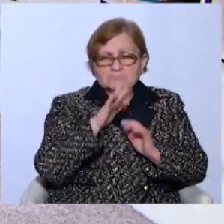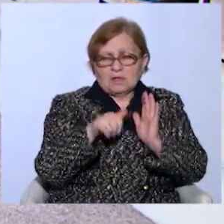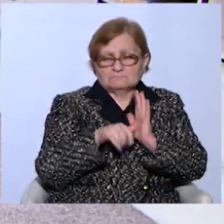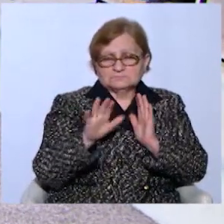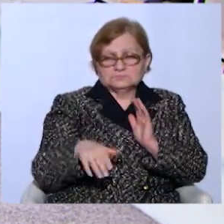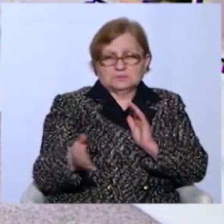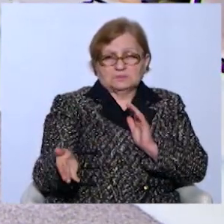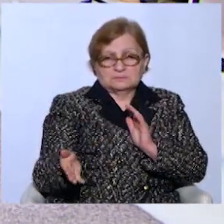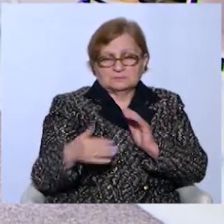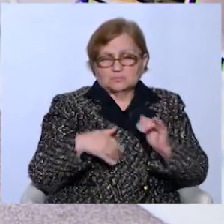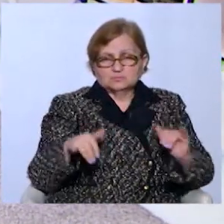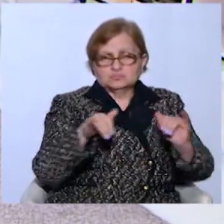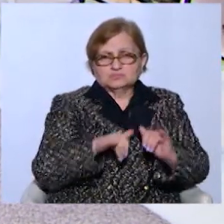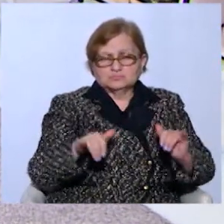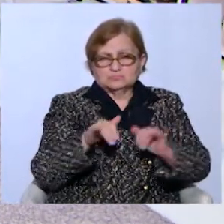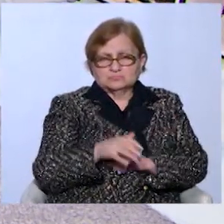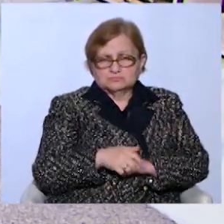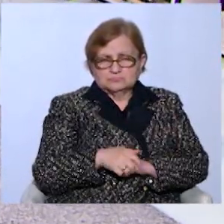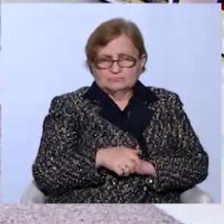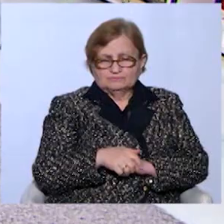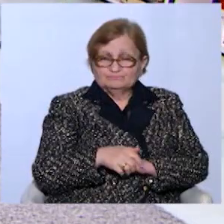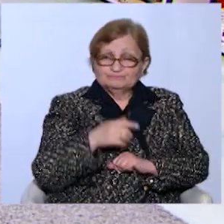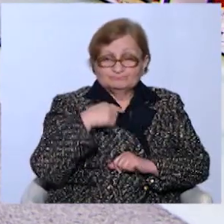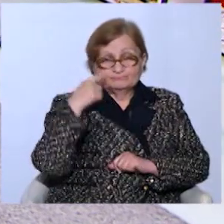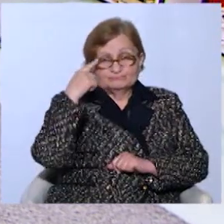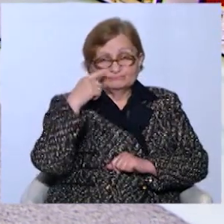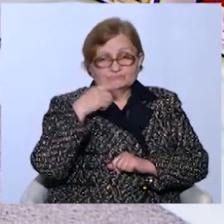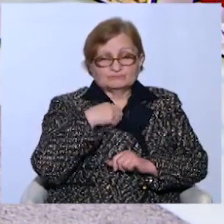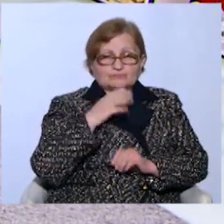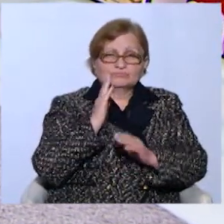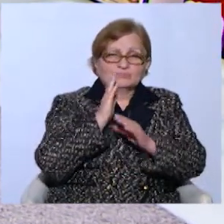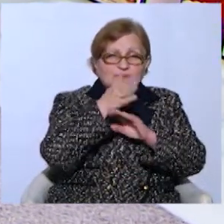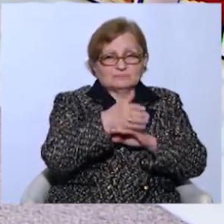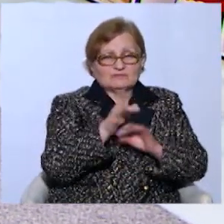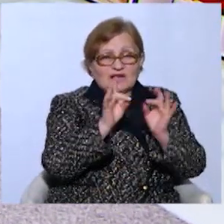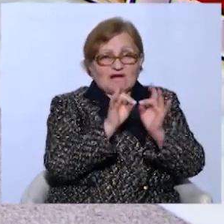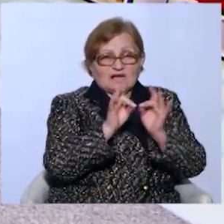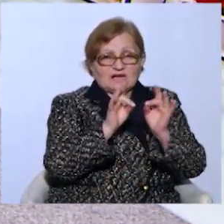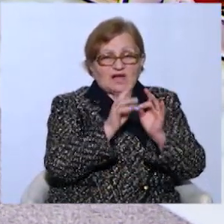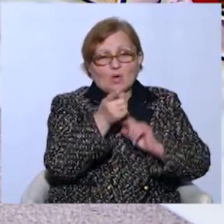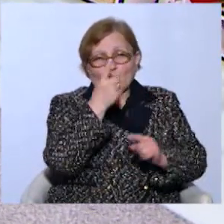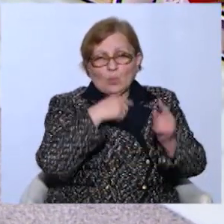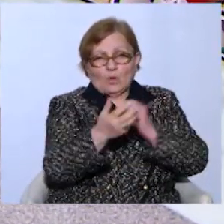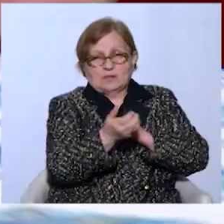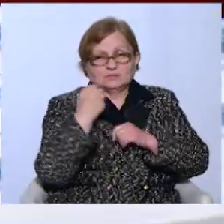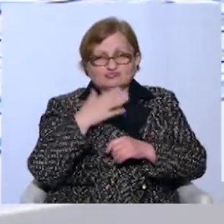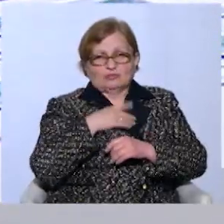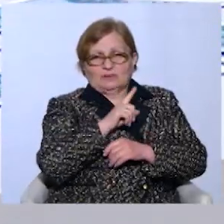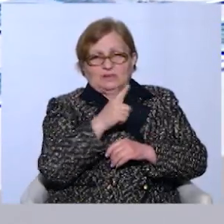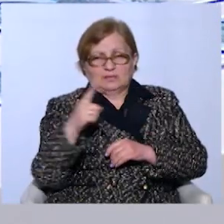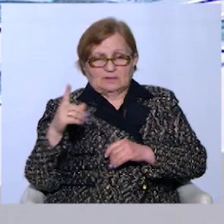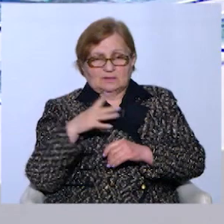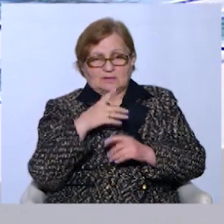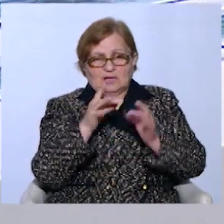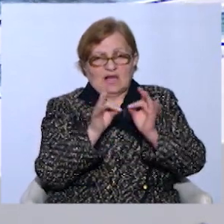ცალი. რა გავაკეთო? რას ვიზავ, დაუდგები, მივაკითხავ 10 ლარიანებს და უკან დავიბრუნებ ჩემ 10